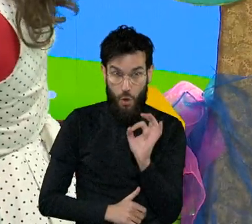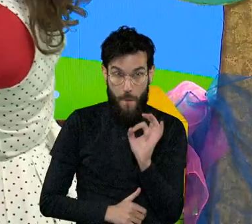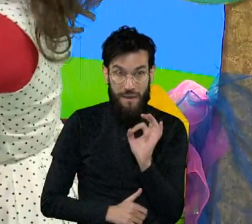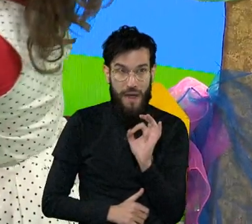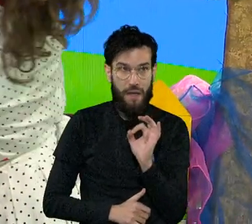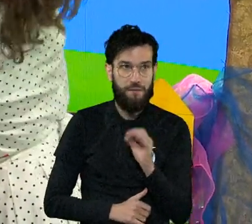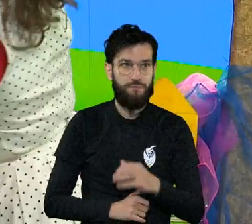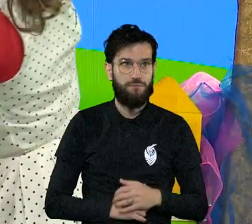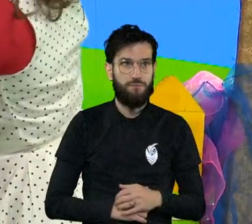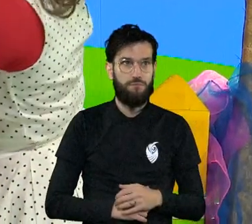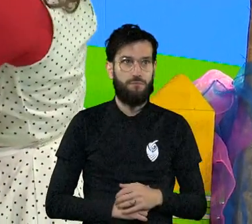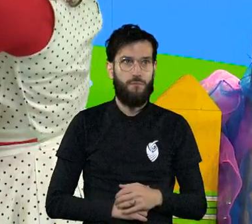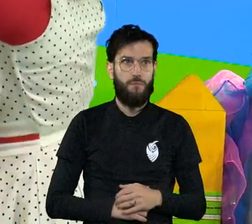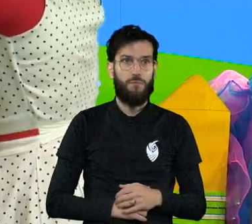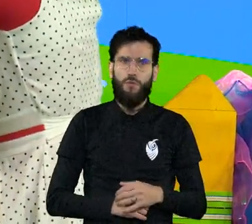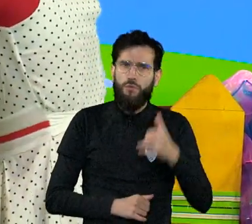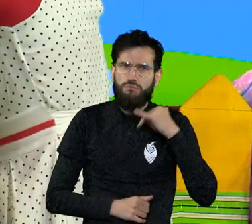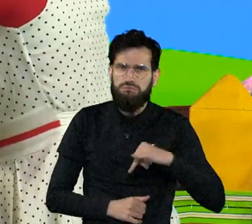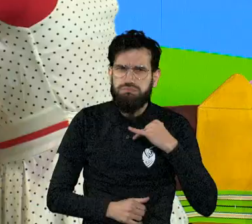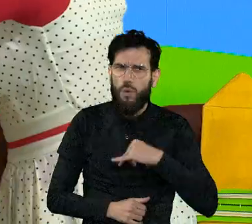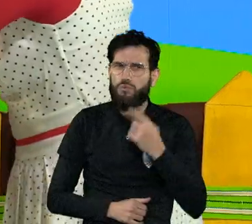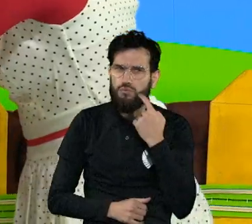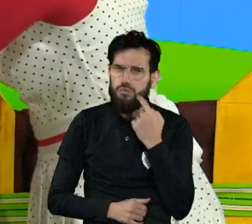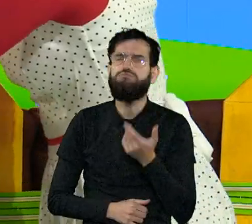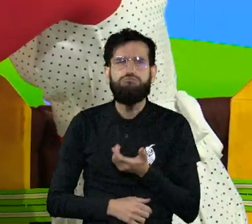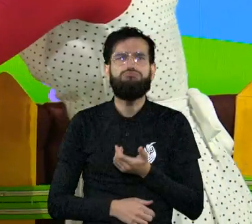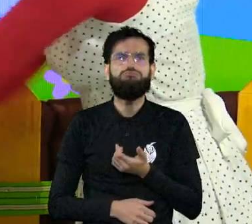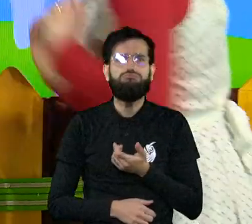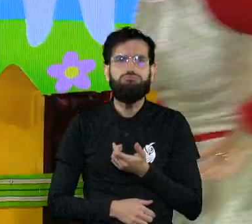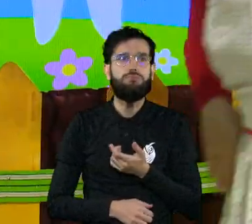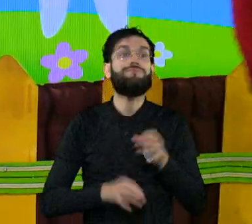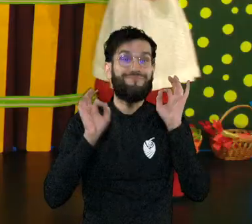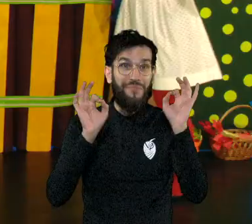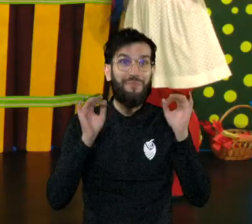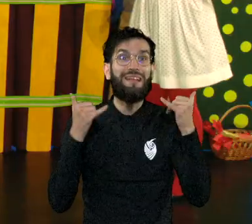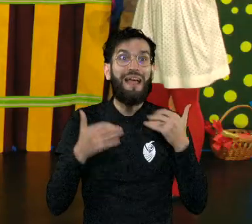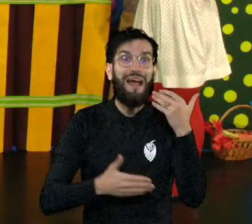Chudáčik, Murko, bolí ťa zúbok však. Tak poďme na to.